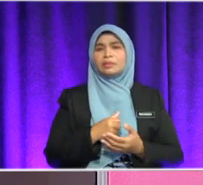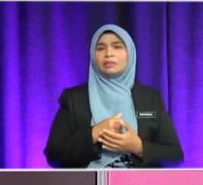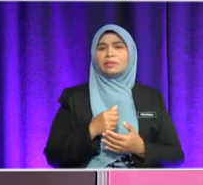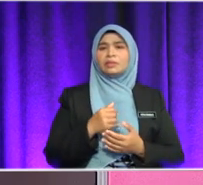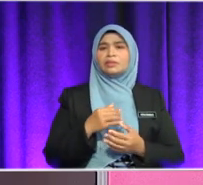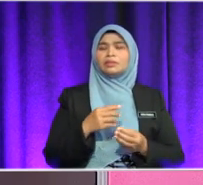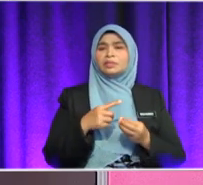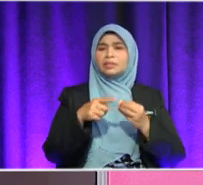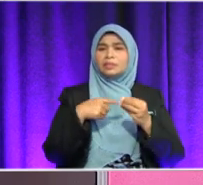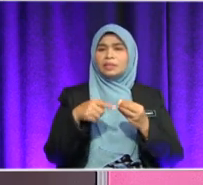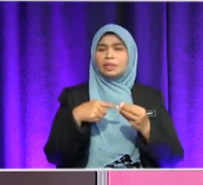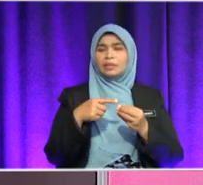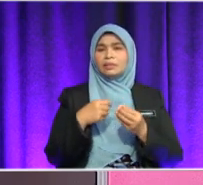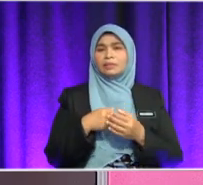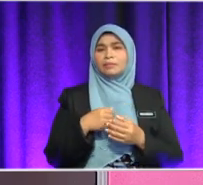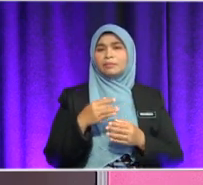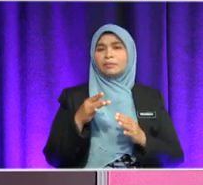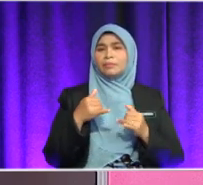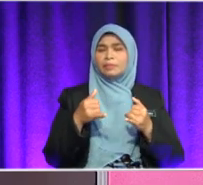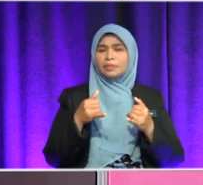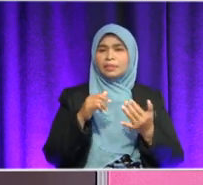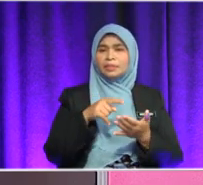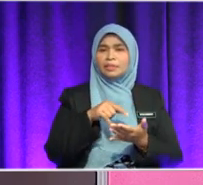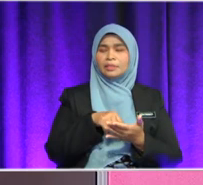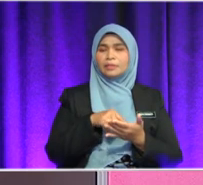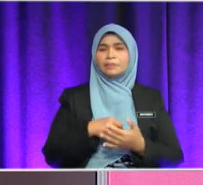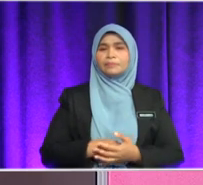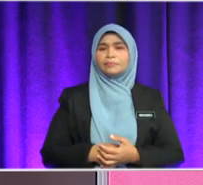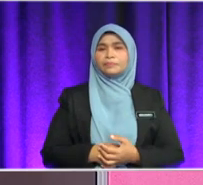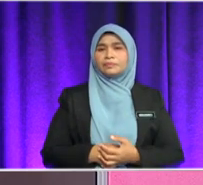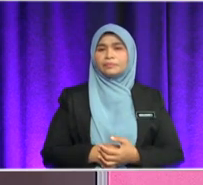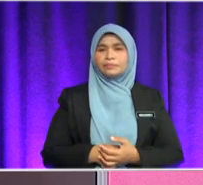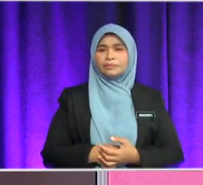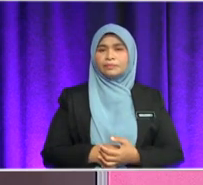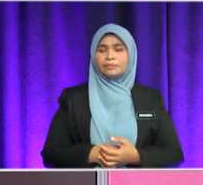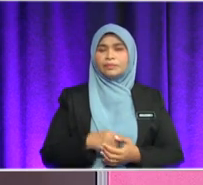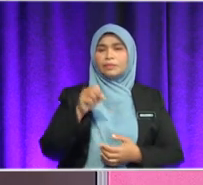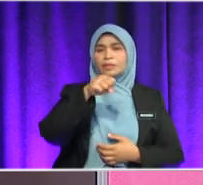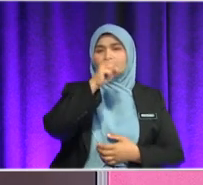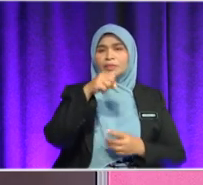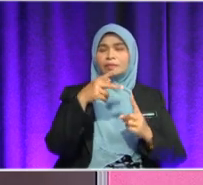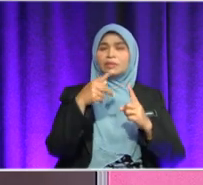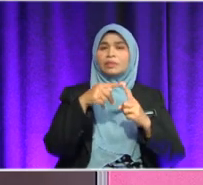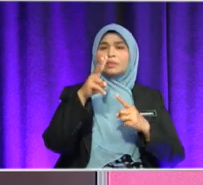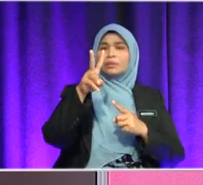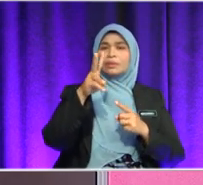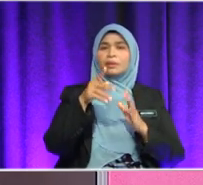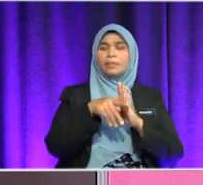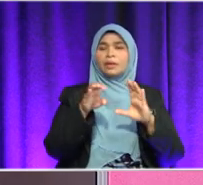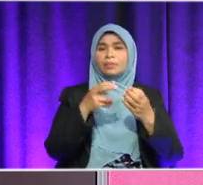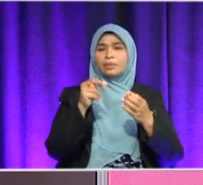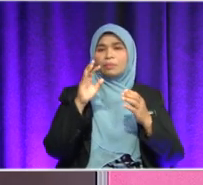persendaan perkataan perbuatan dan juga hentikan kita perbuatan yang boleh